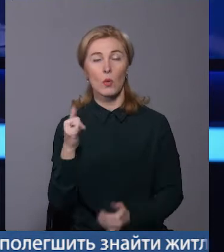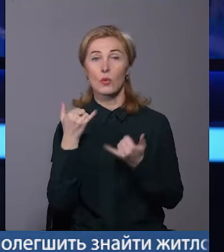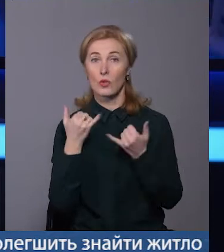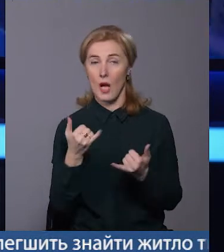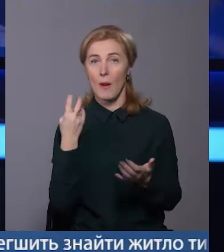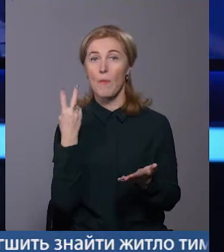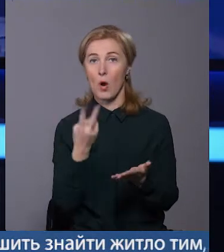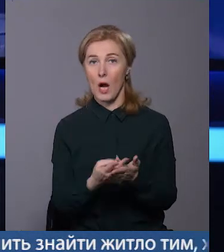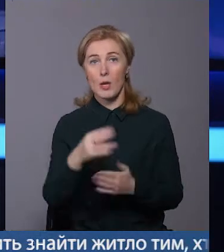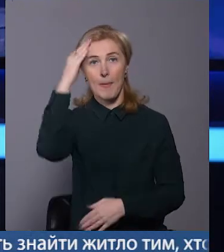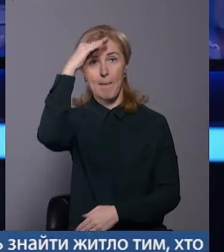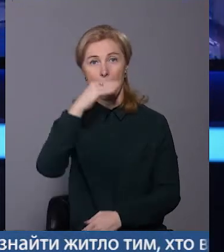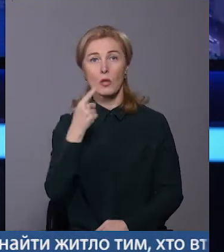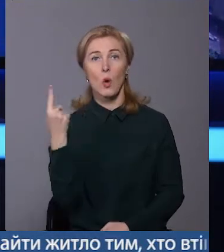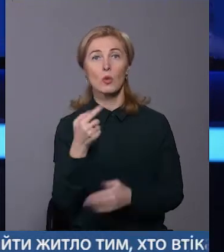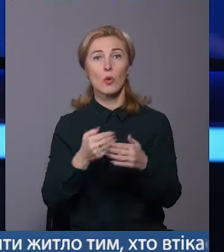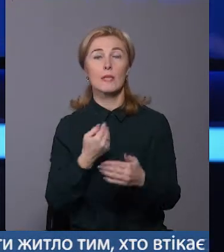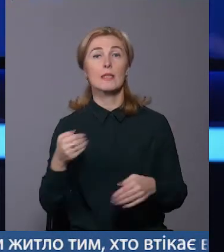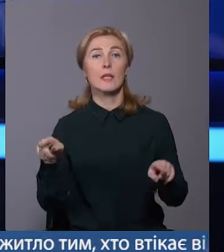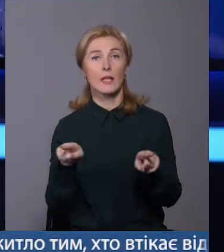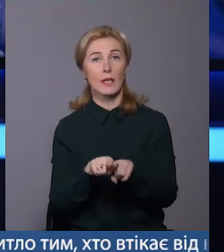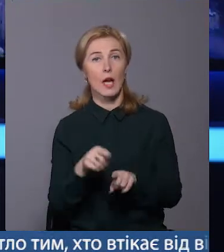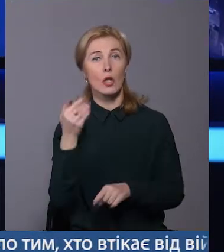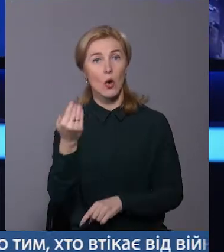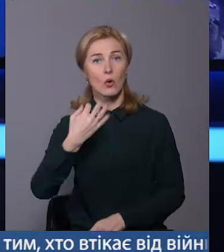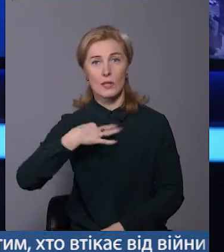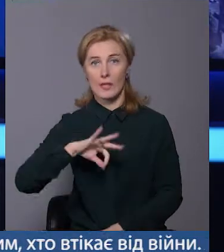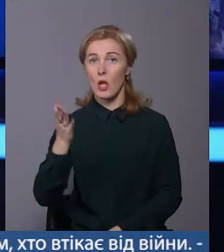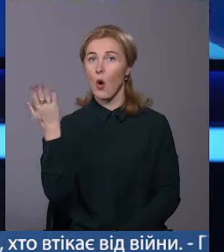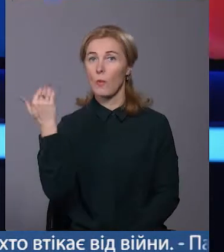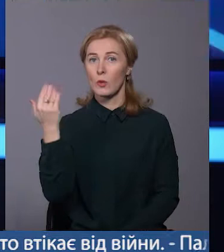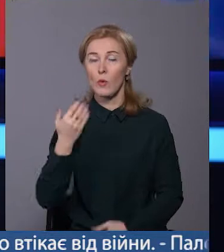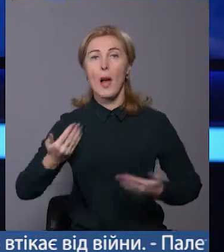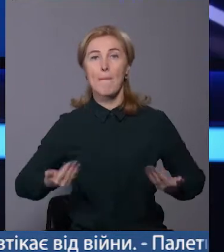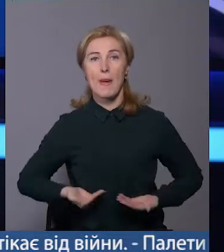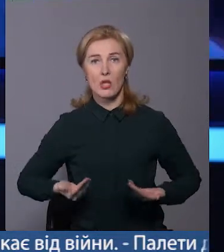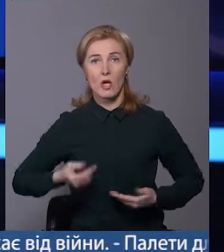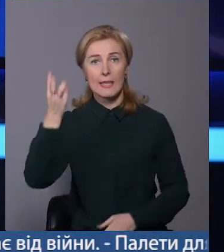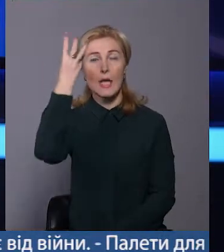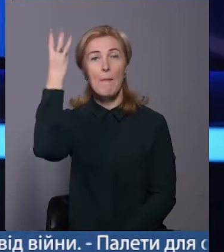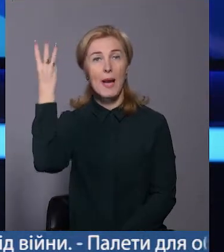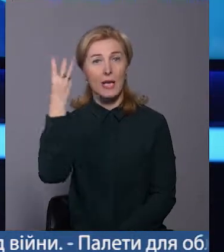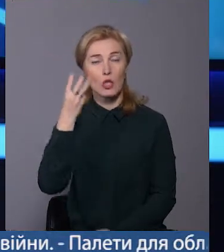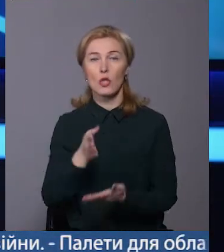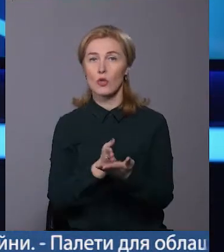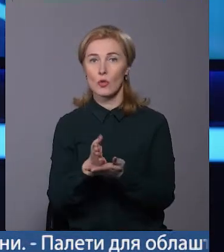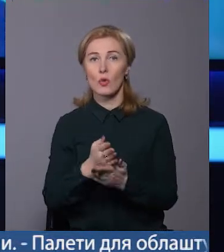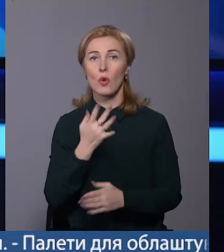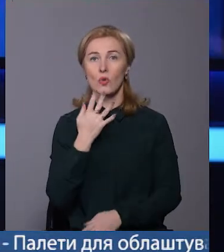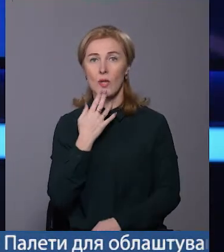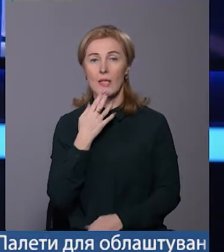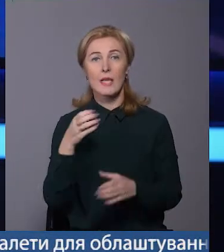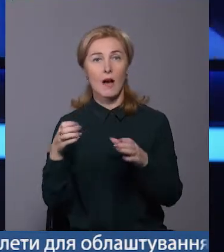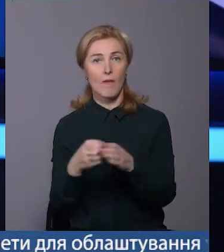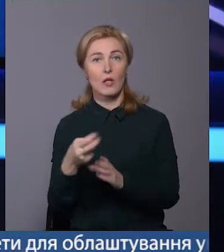зараз покажемо, батько одного із таких. Його син у минулому – мешканець Хмельниччини. Служив у Нацгвардії.